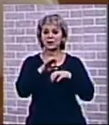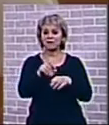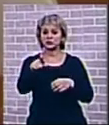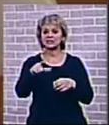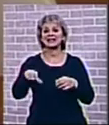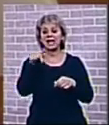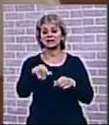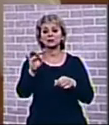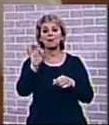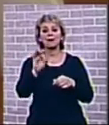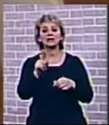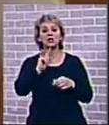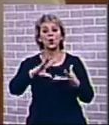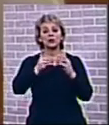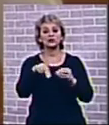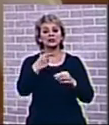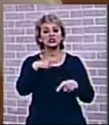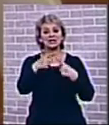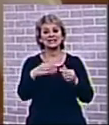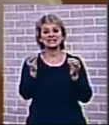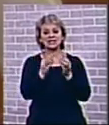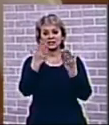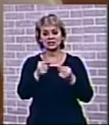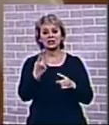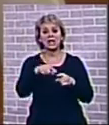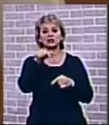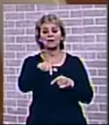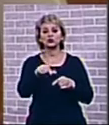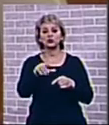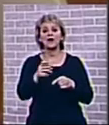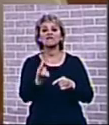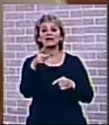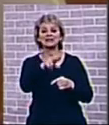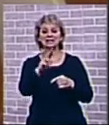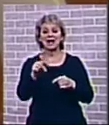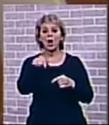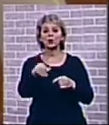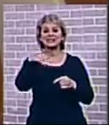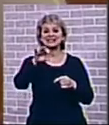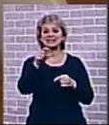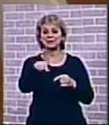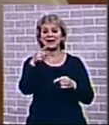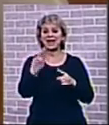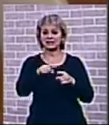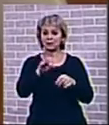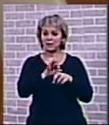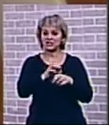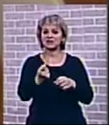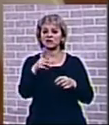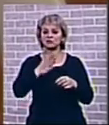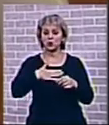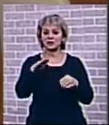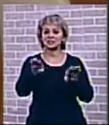проводится на данный момент, но результаты выдадут не раньше, чем через 10 дней, для того, чтобы выявить, какой подтип этого энтеровируса вызвал у